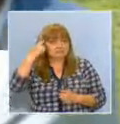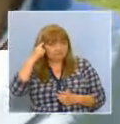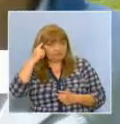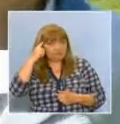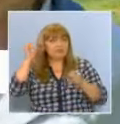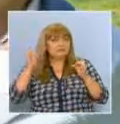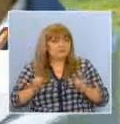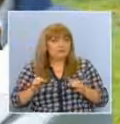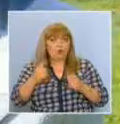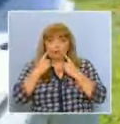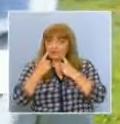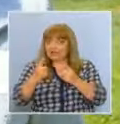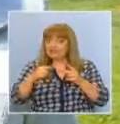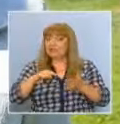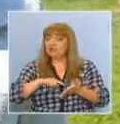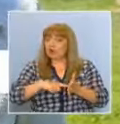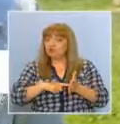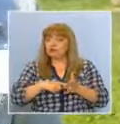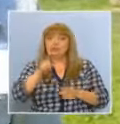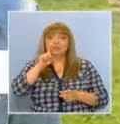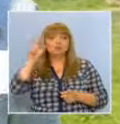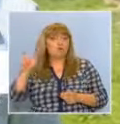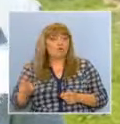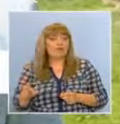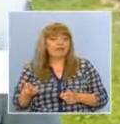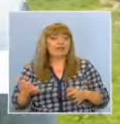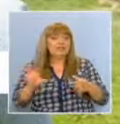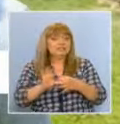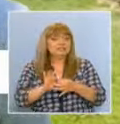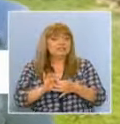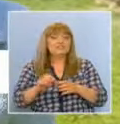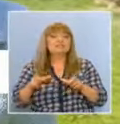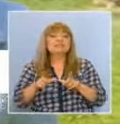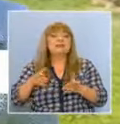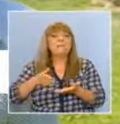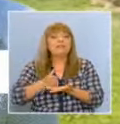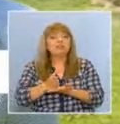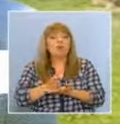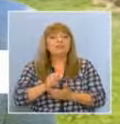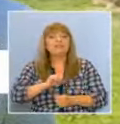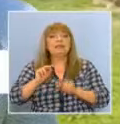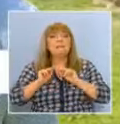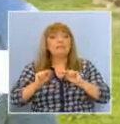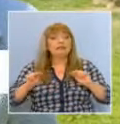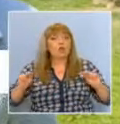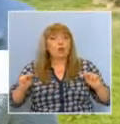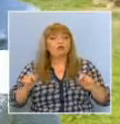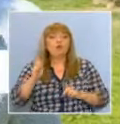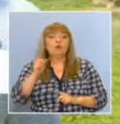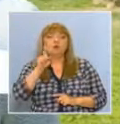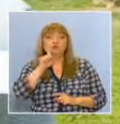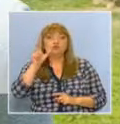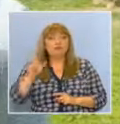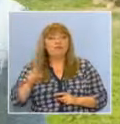че от гледна точка и на човек, обвързан с методиката и педагогиката, както и човек, който смята,